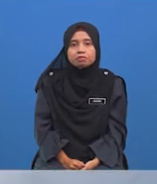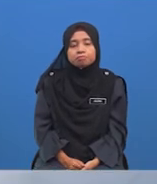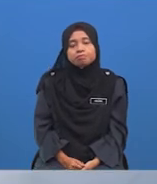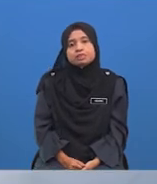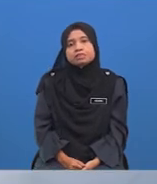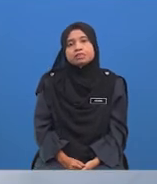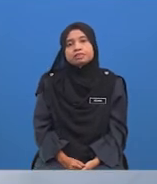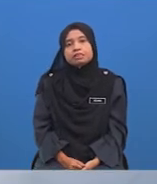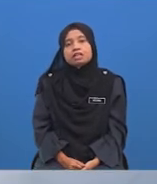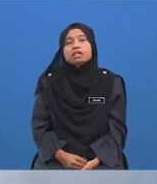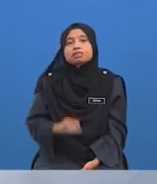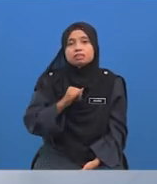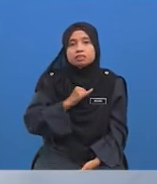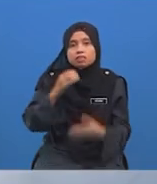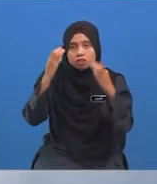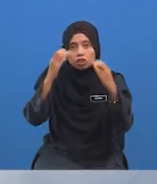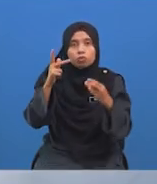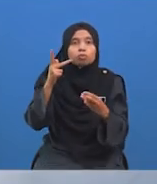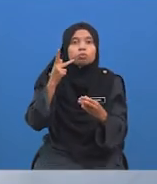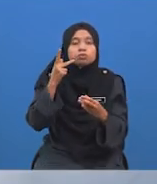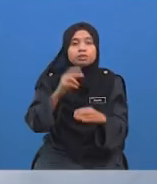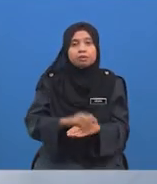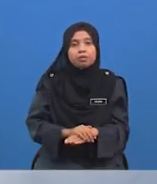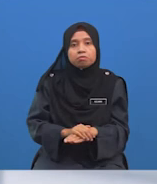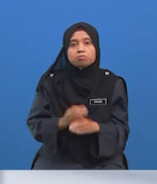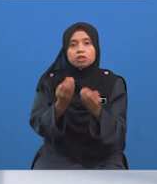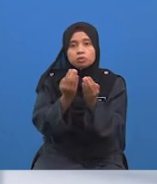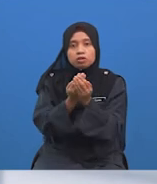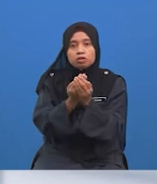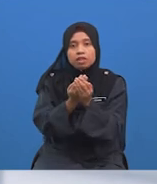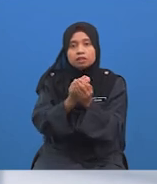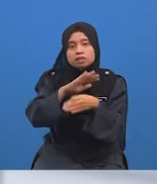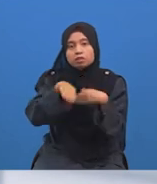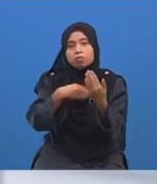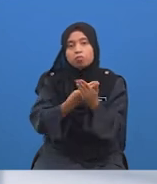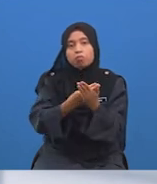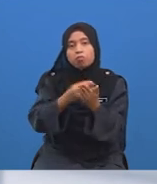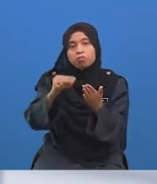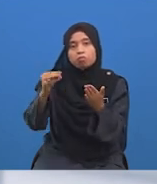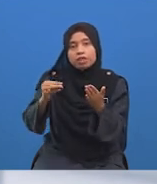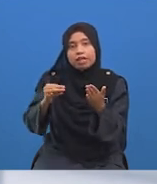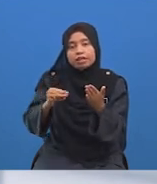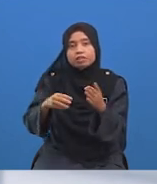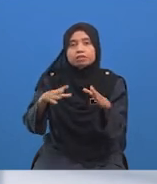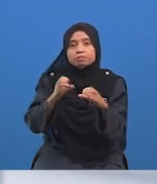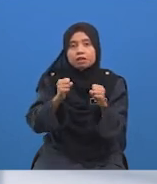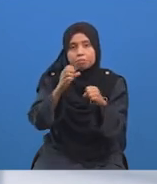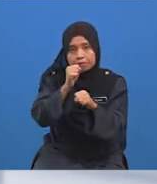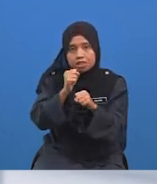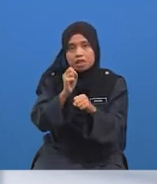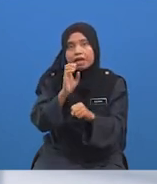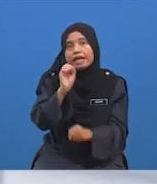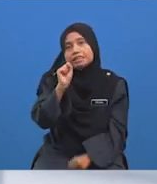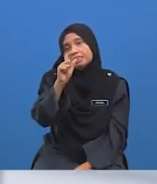Sekian sahaja buat masa ini. Saya, Cikgu Kamisa Abdul Ghani, mendoakan pelajar semua selamat menduduki